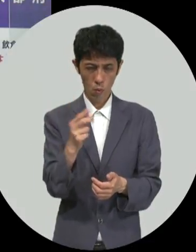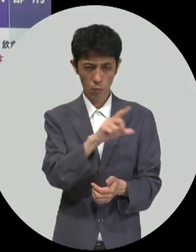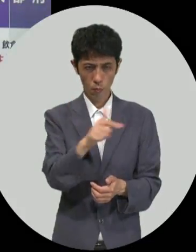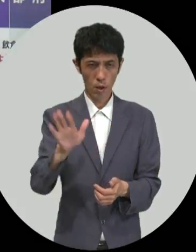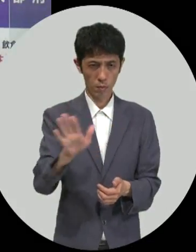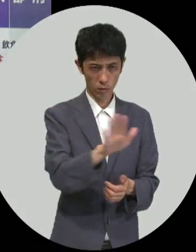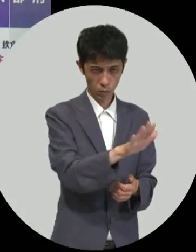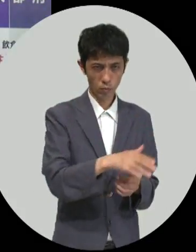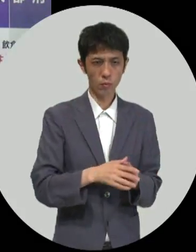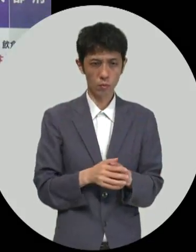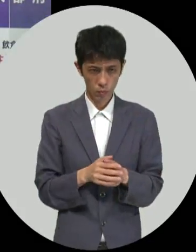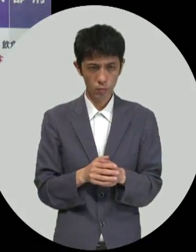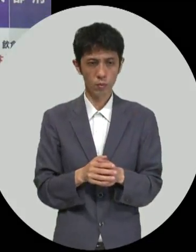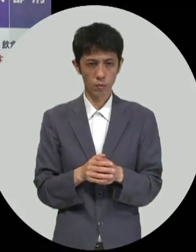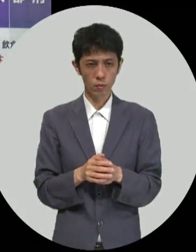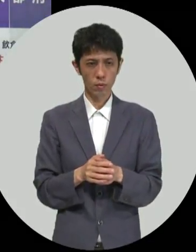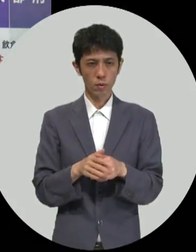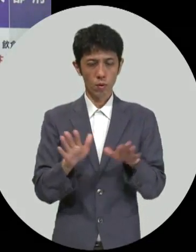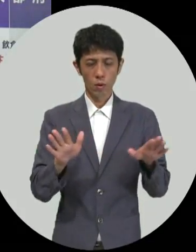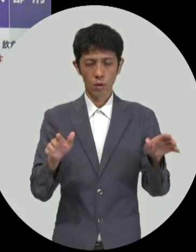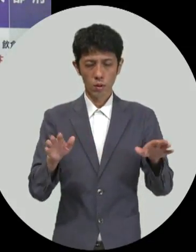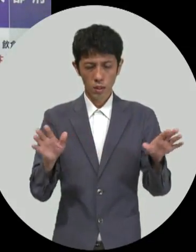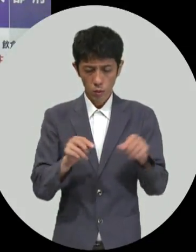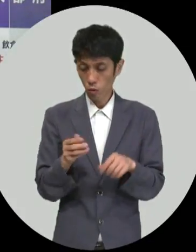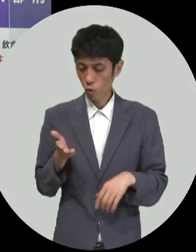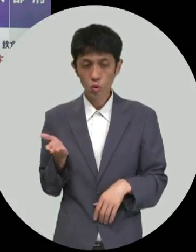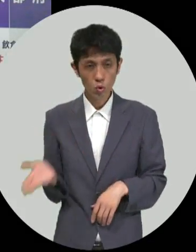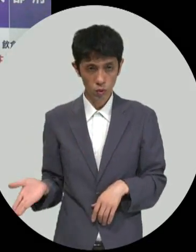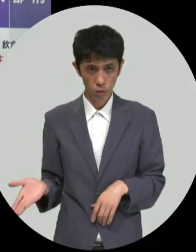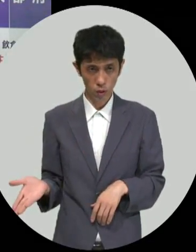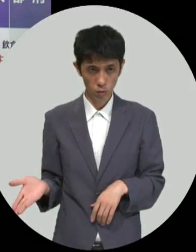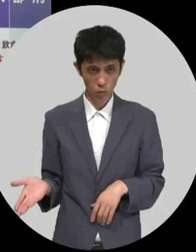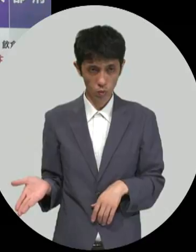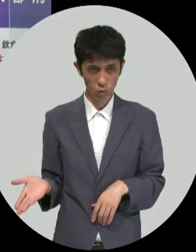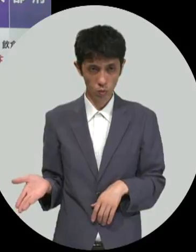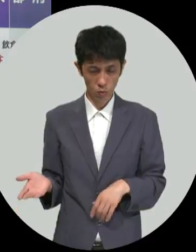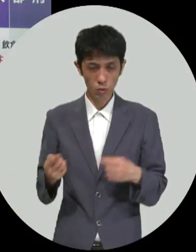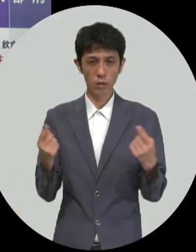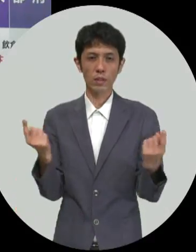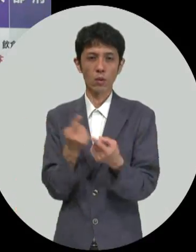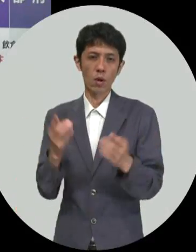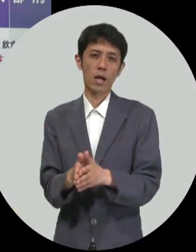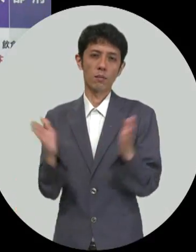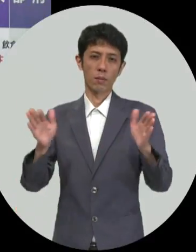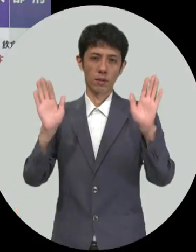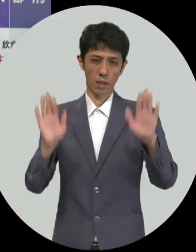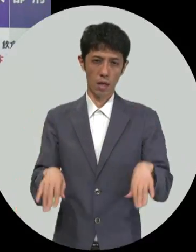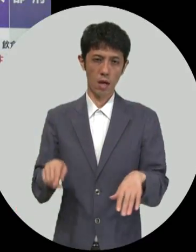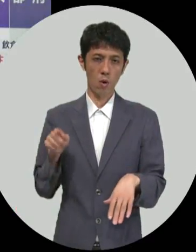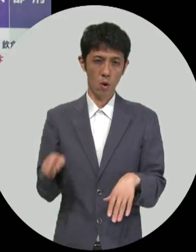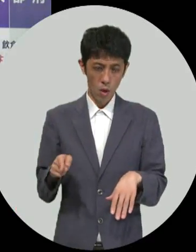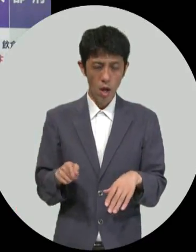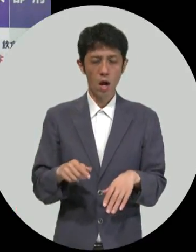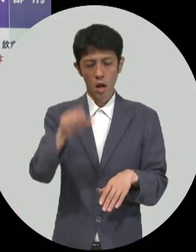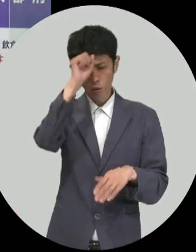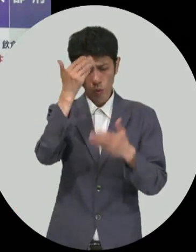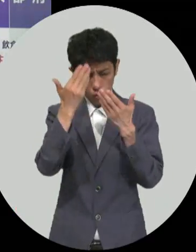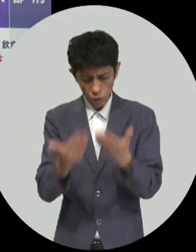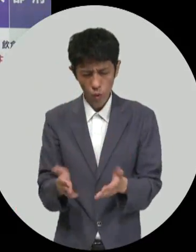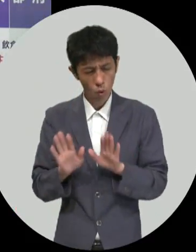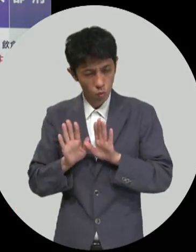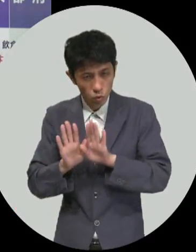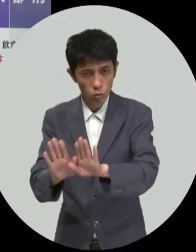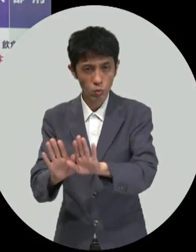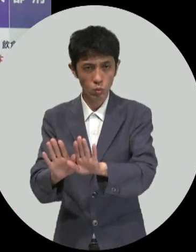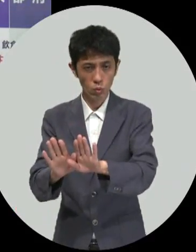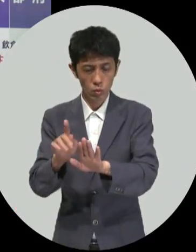が、中和抗体薬の治療が始まりました。でこれは重症化を防ぐという効果がありますので、これいずれ、